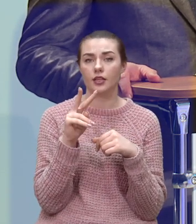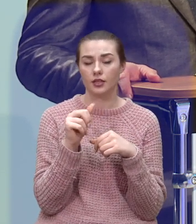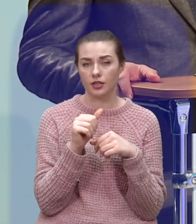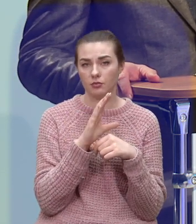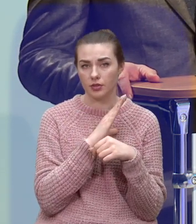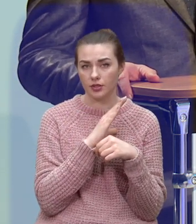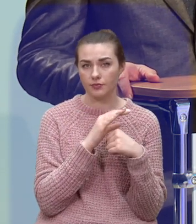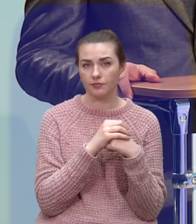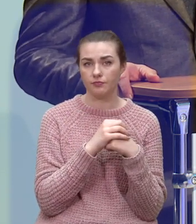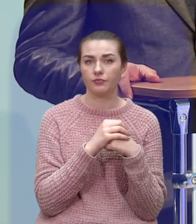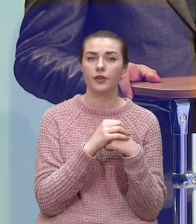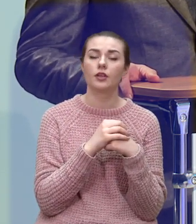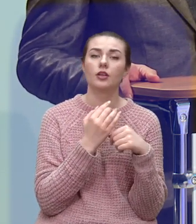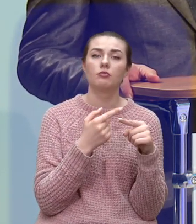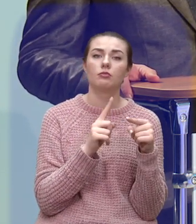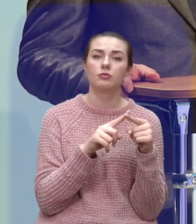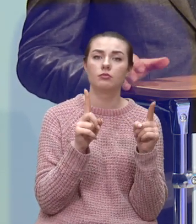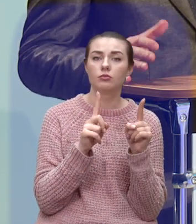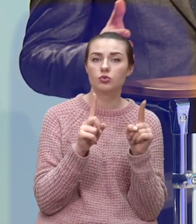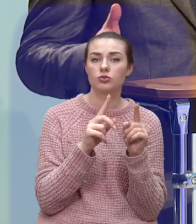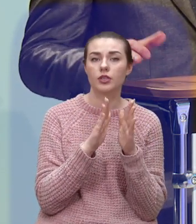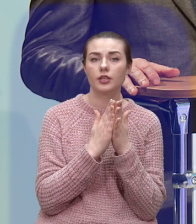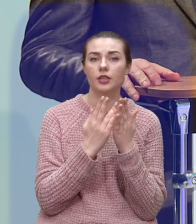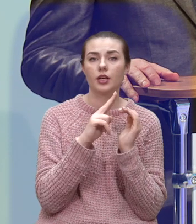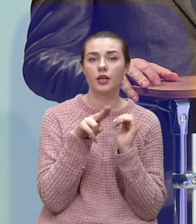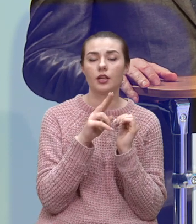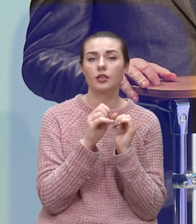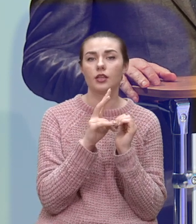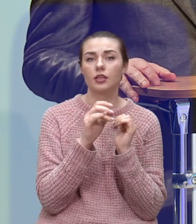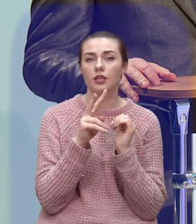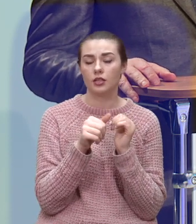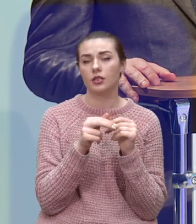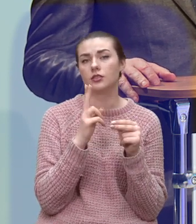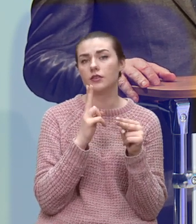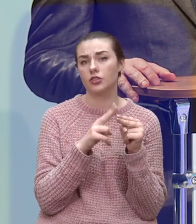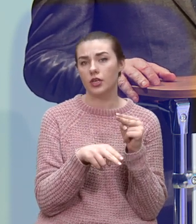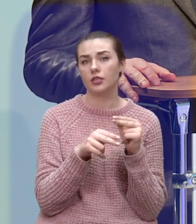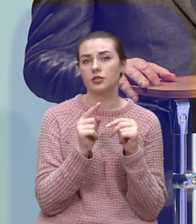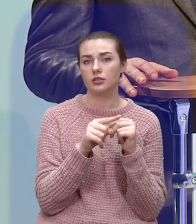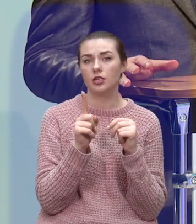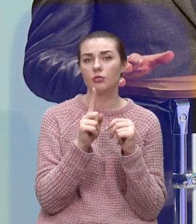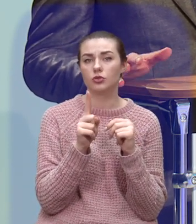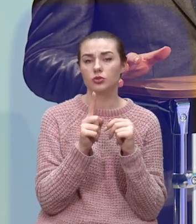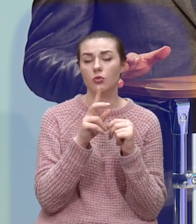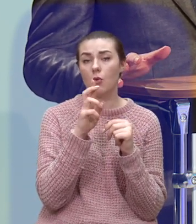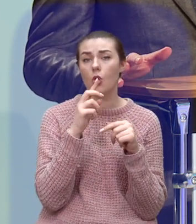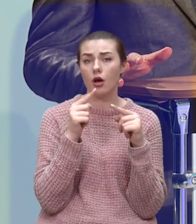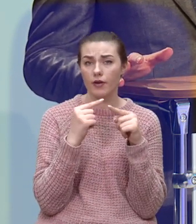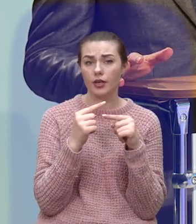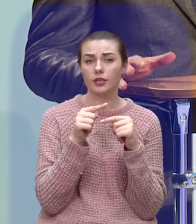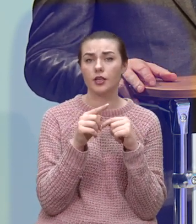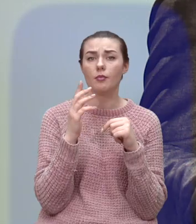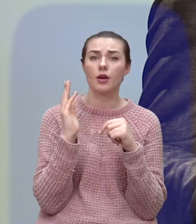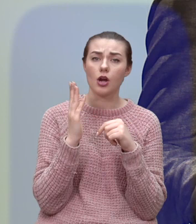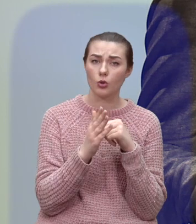было на самом деле поскольку книга даниила завершается тем что бог